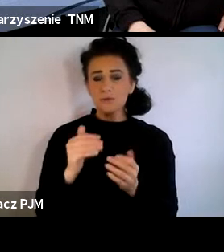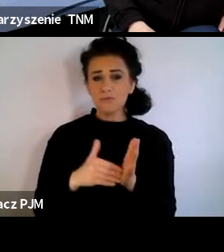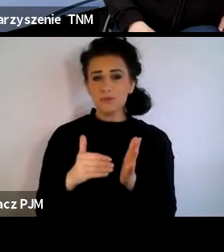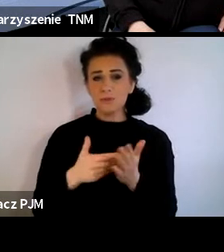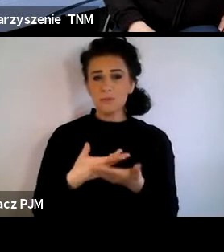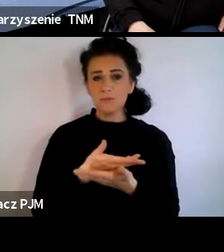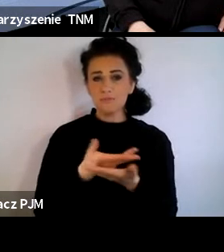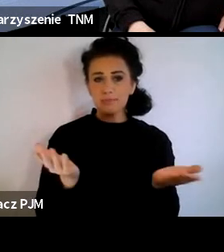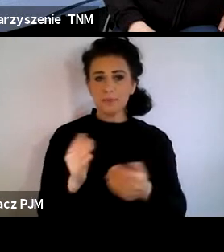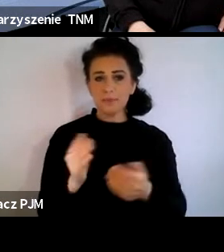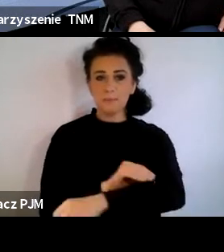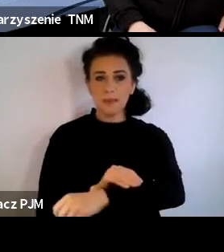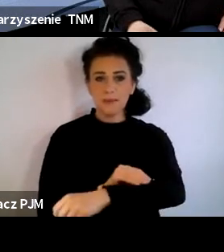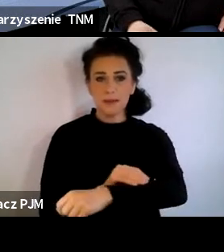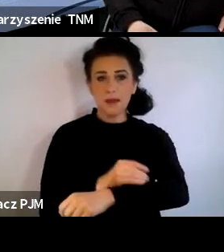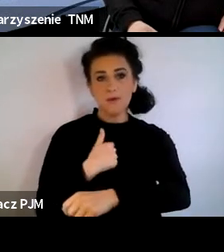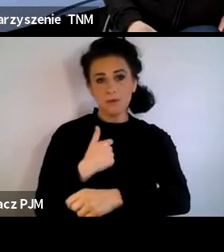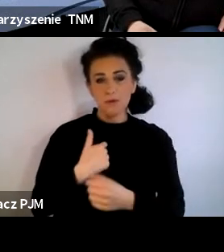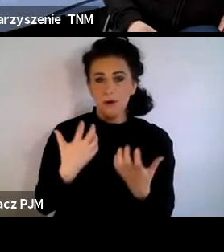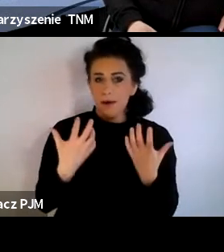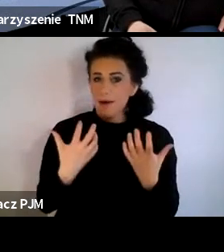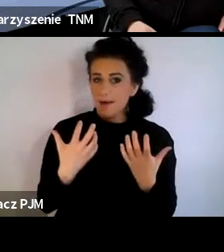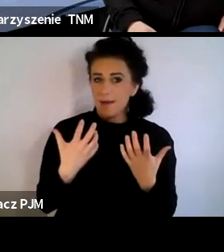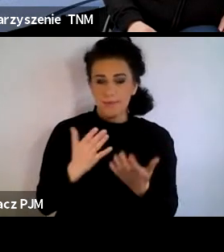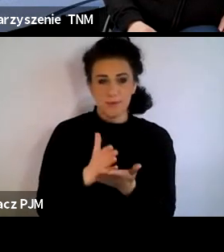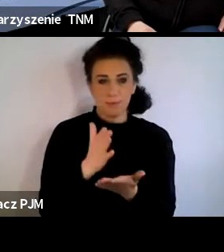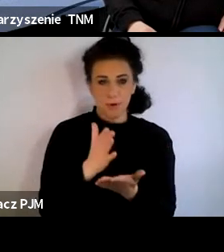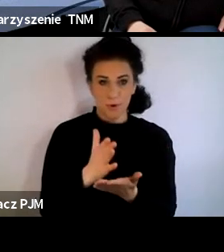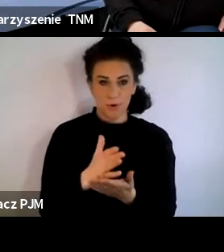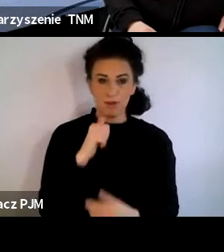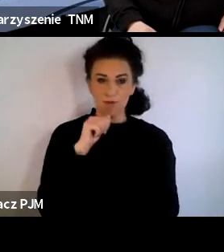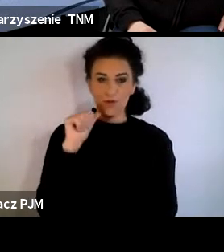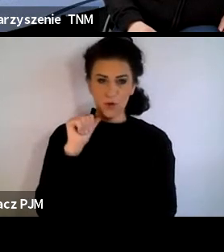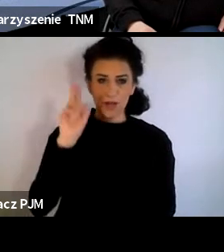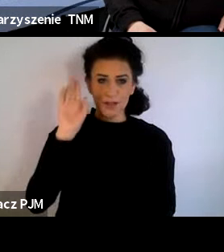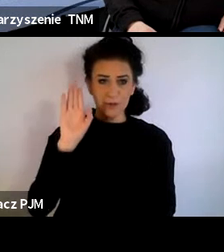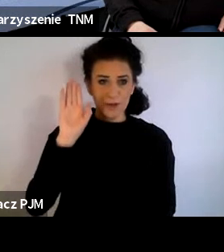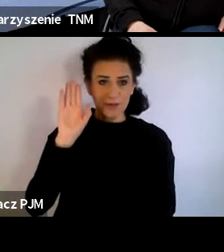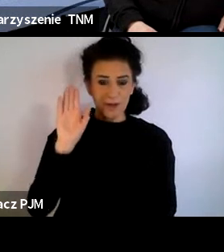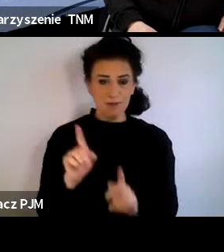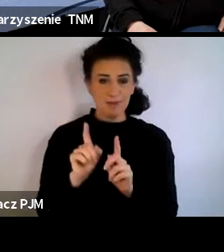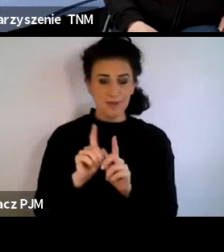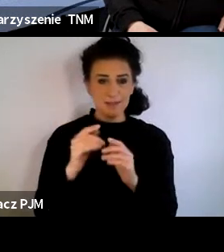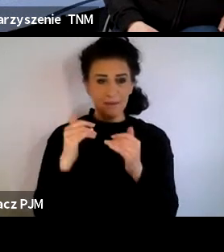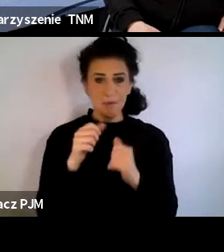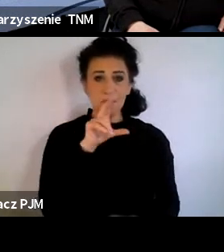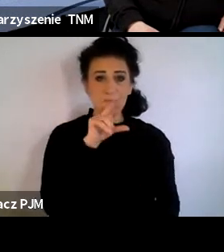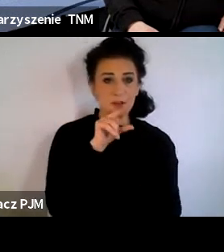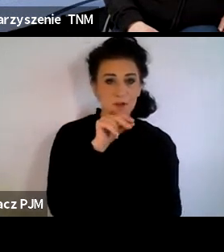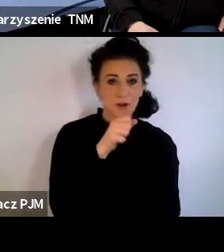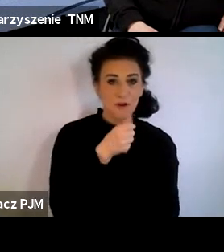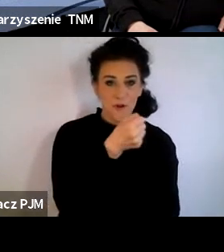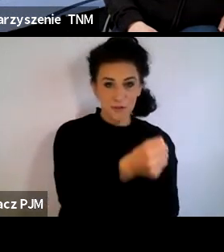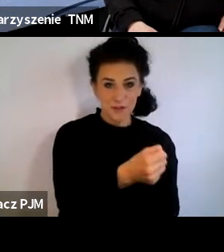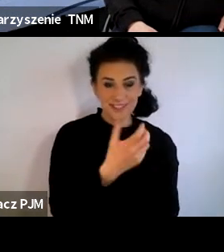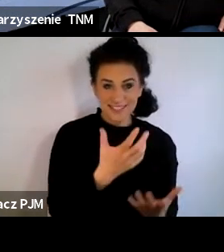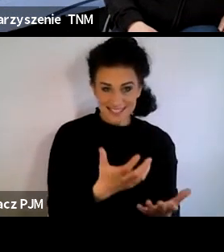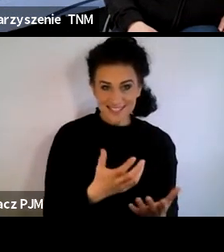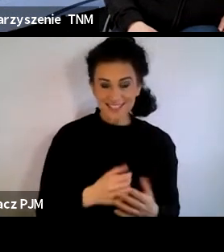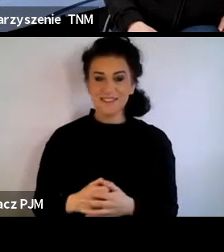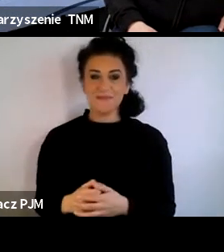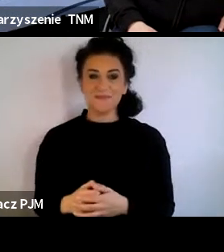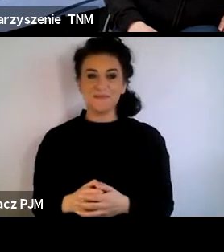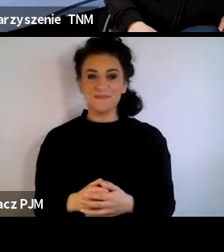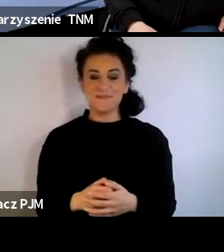pamiętaj, że chętnie pomogę. No, wczoraj zgłaszałaś do chęć pilnowania plaży, z mikrofonem. Proszę. Więc